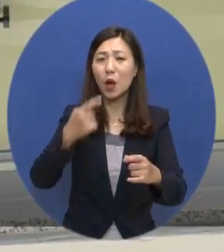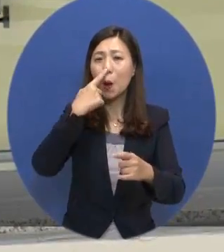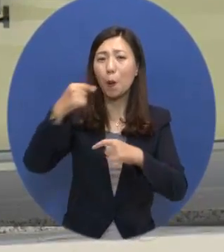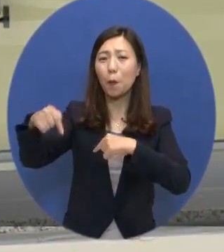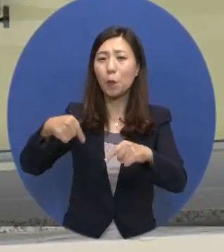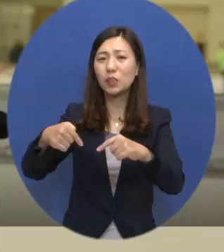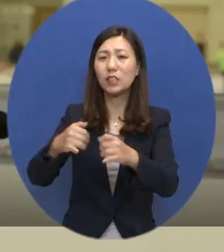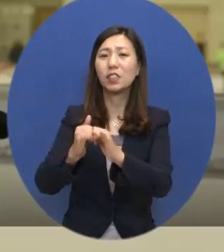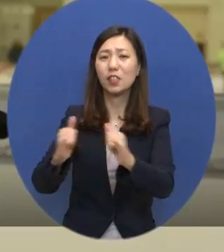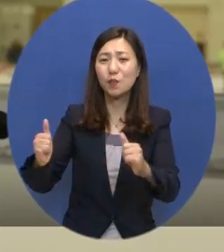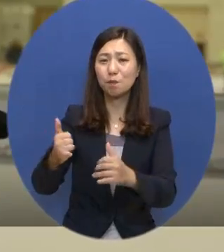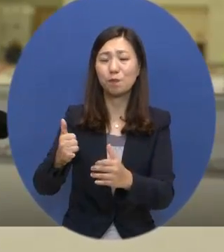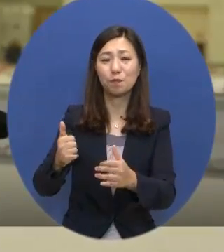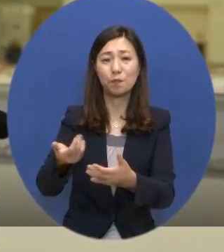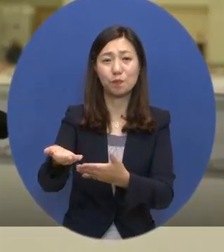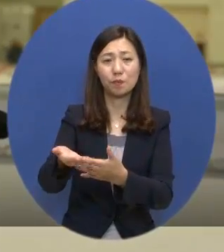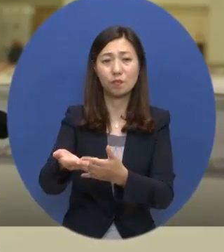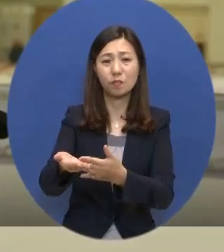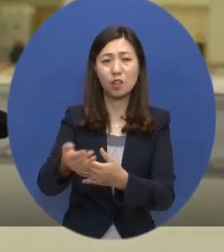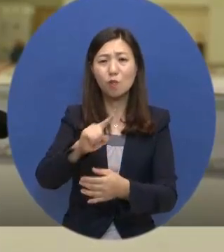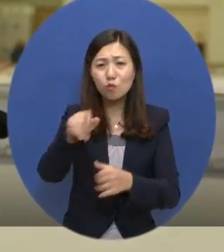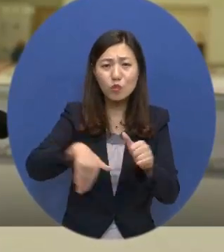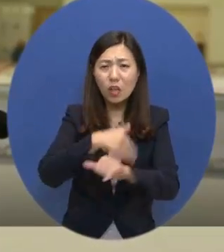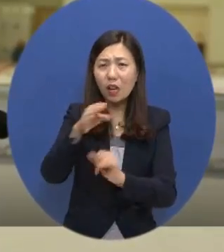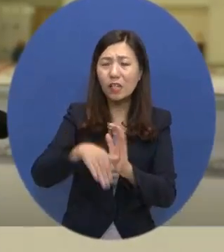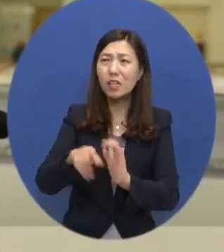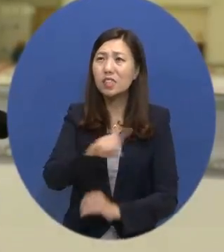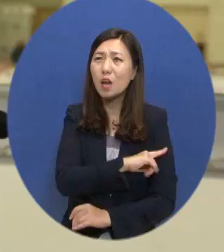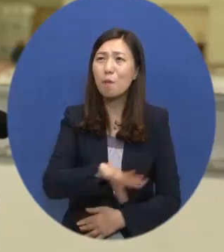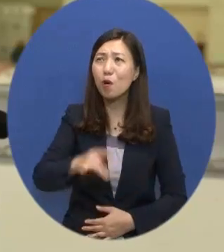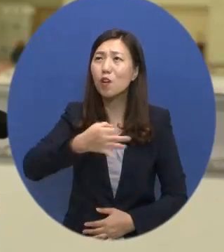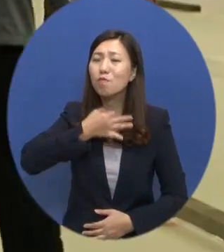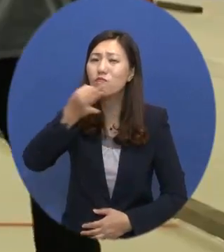이러거든요. 그냥 뭔 상황만 있어도 먼저 부르는 이름.